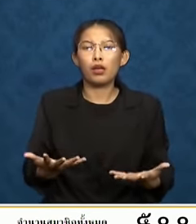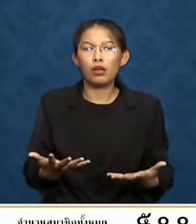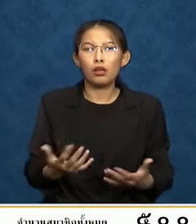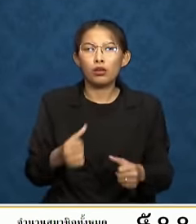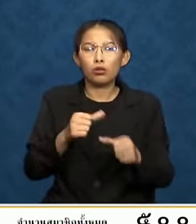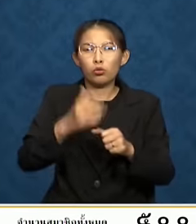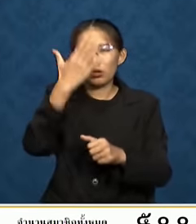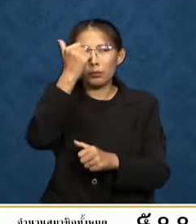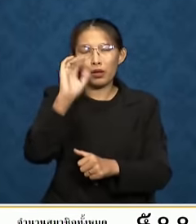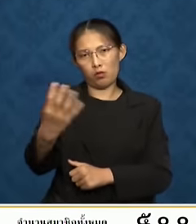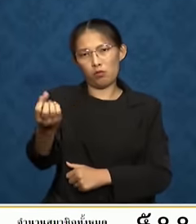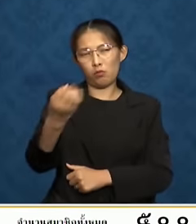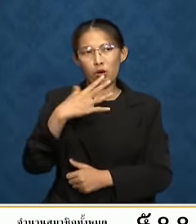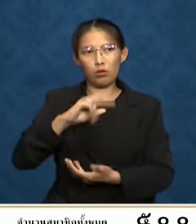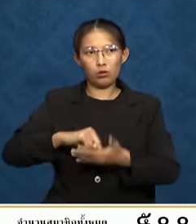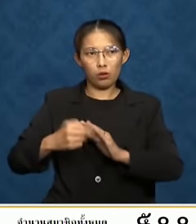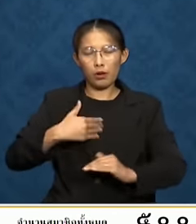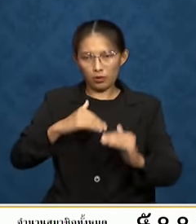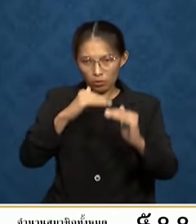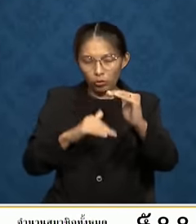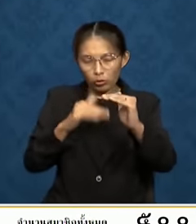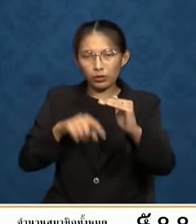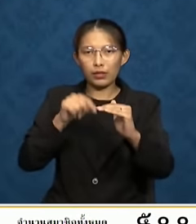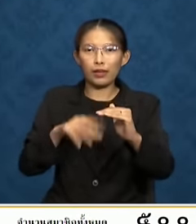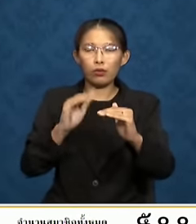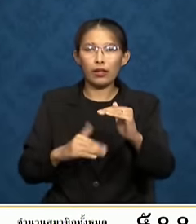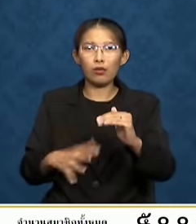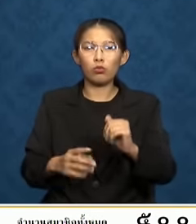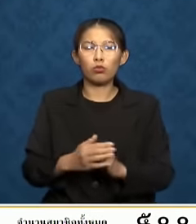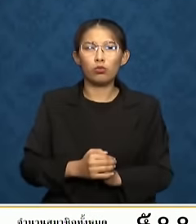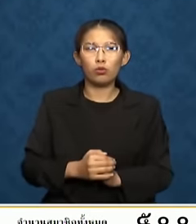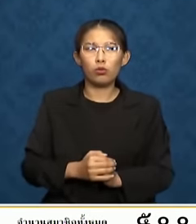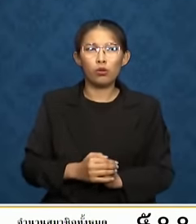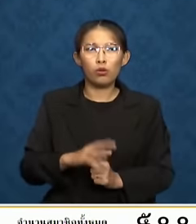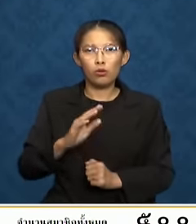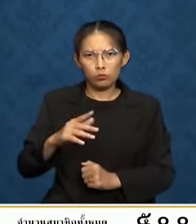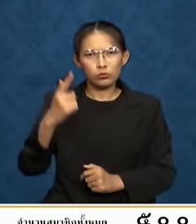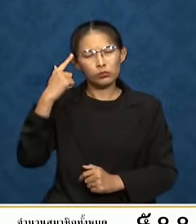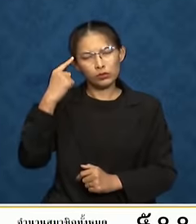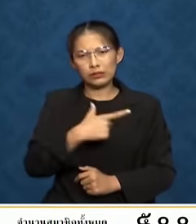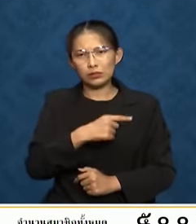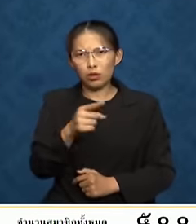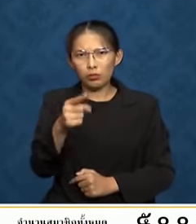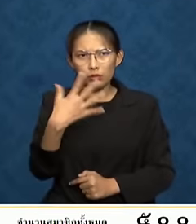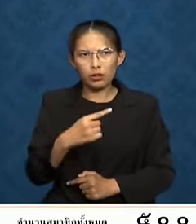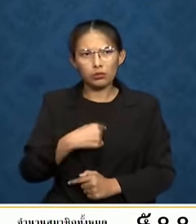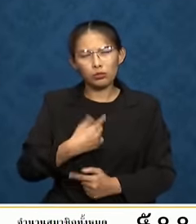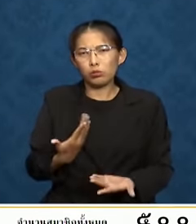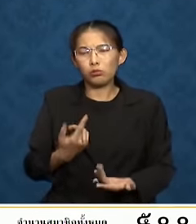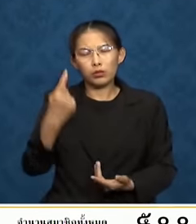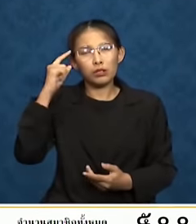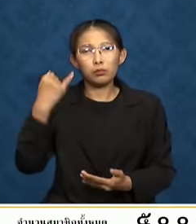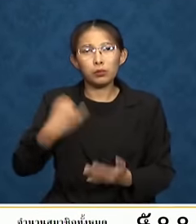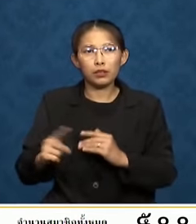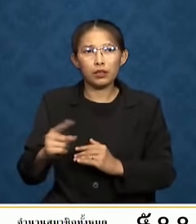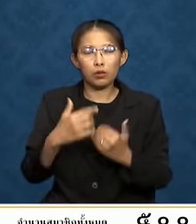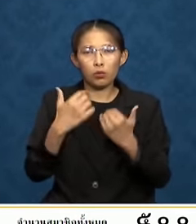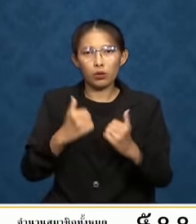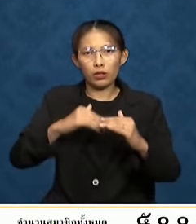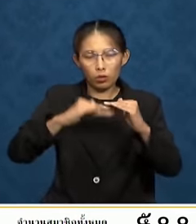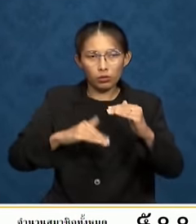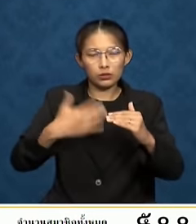ท่านบอกนี่ก็ไปลดพวกนี้แหละท่านก็น่าจะถูกใจท่านนะผมเดาใจท่านผิดวันนี้ที่ลดแล้ว